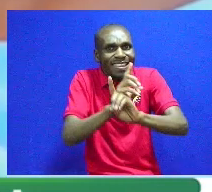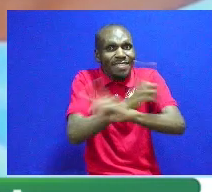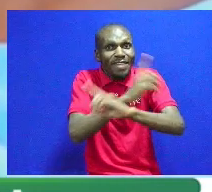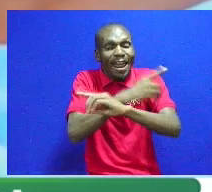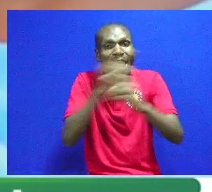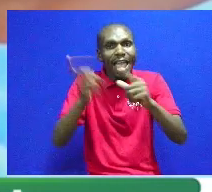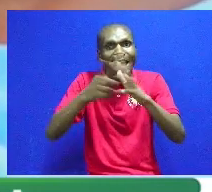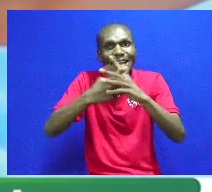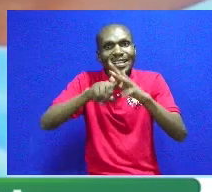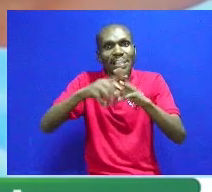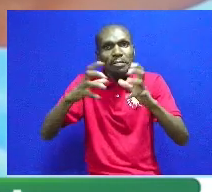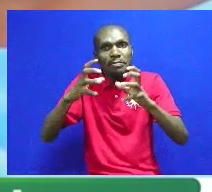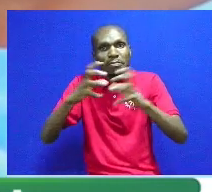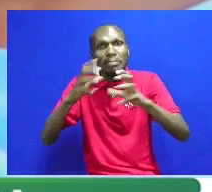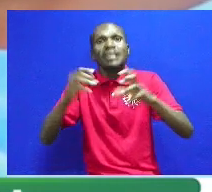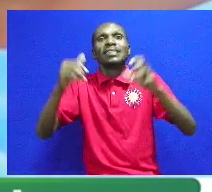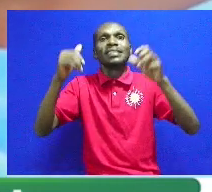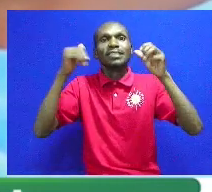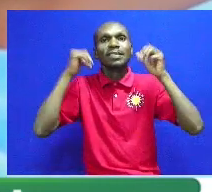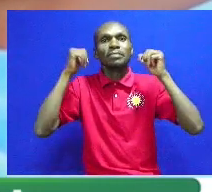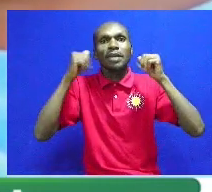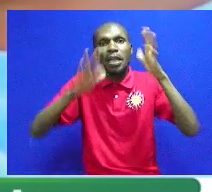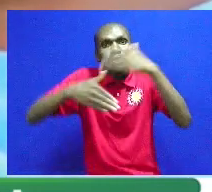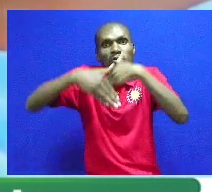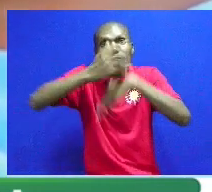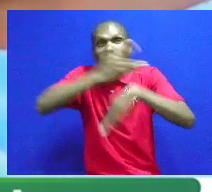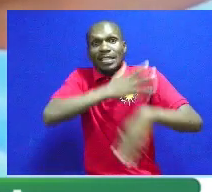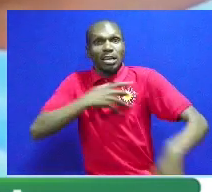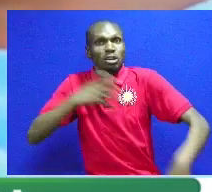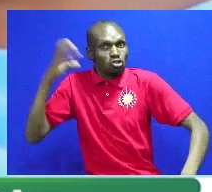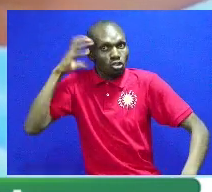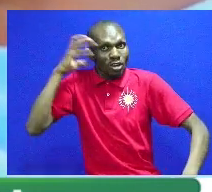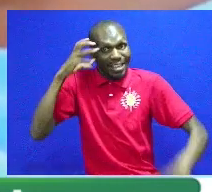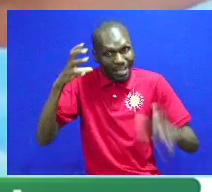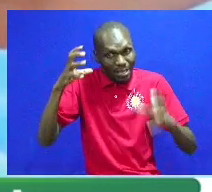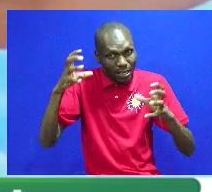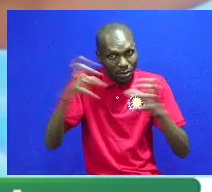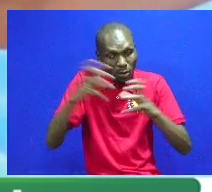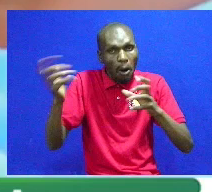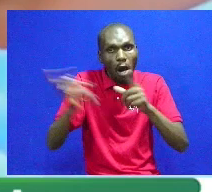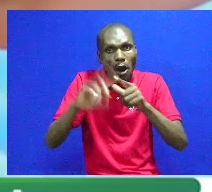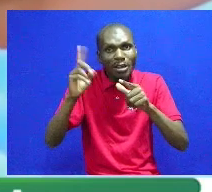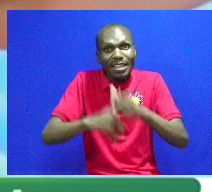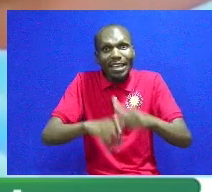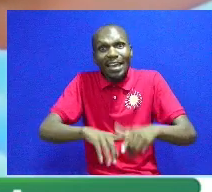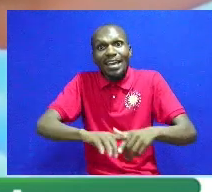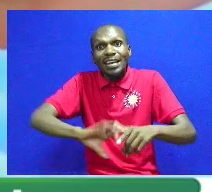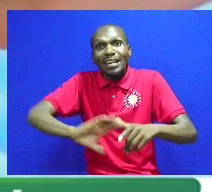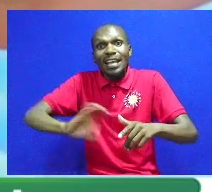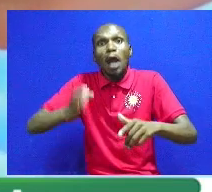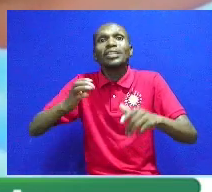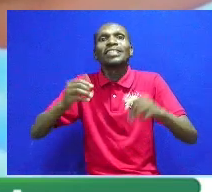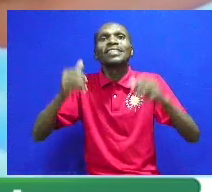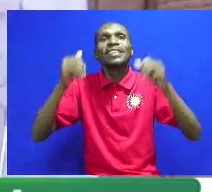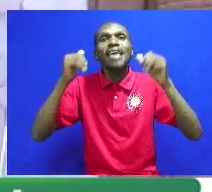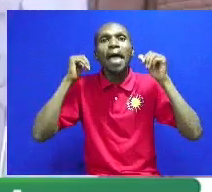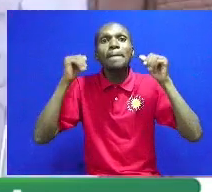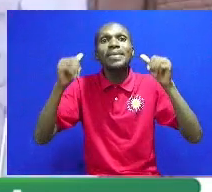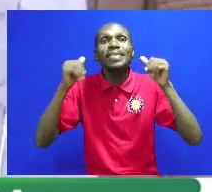nagosioria ekiombe kia Nyamira Universities and Colleges Association. Ensemo ya sironga egotoka e Kaunti ya